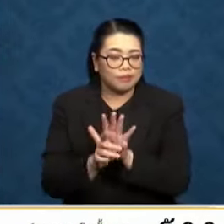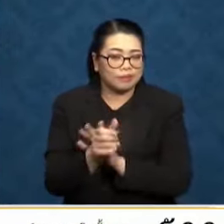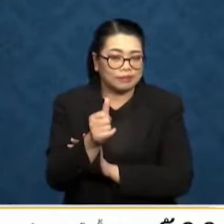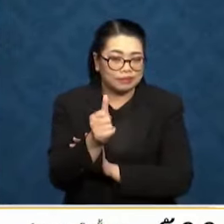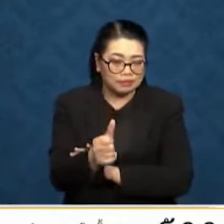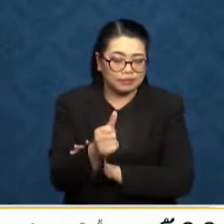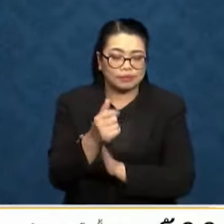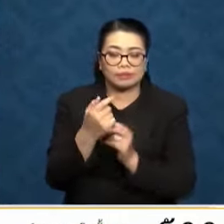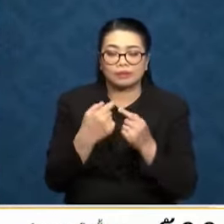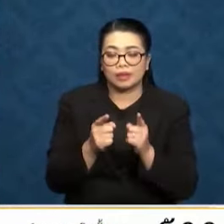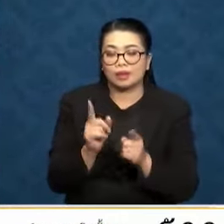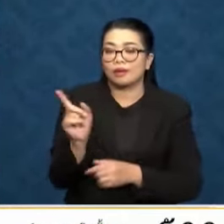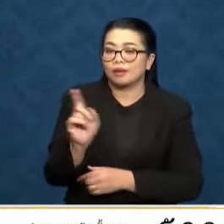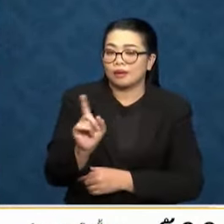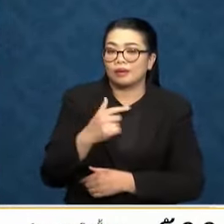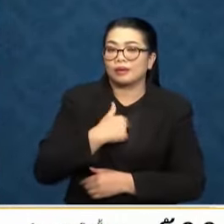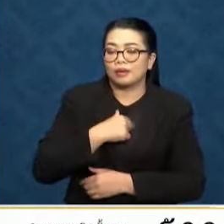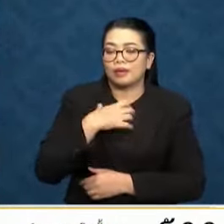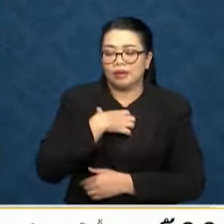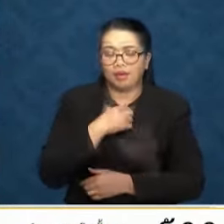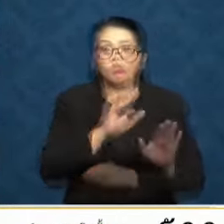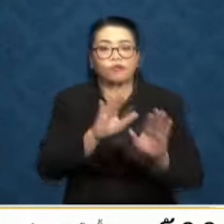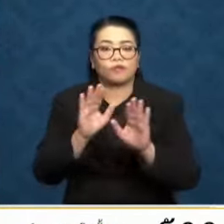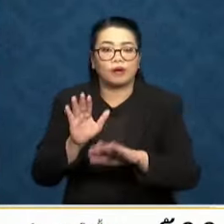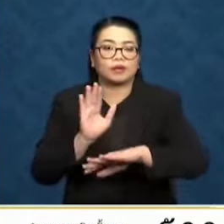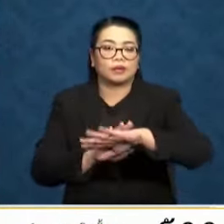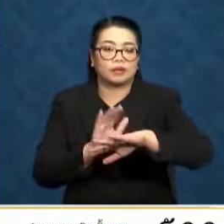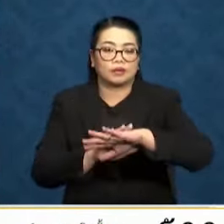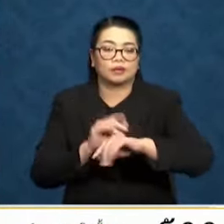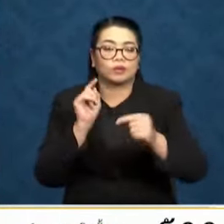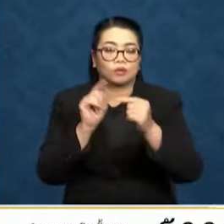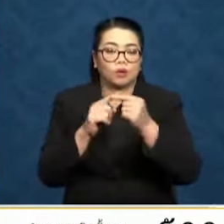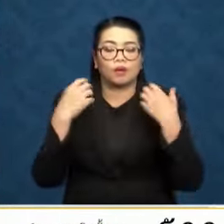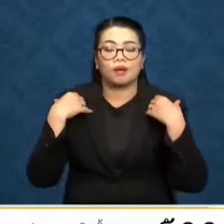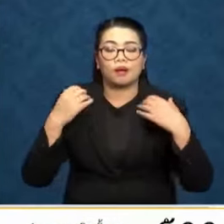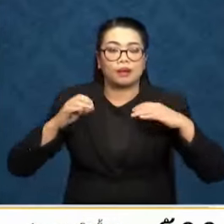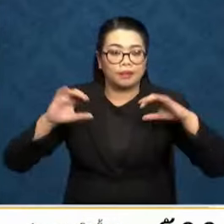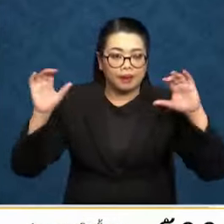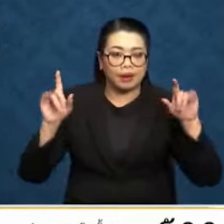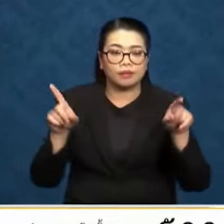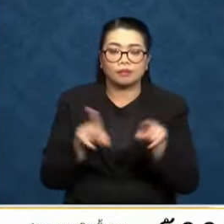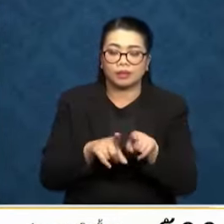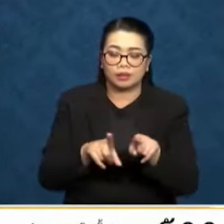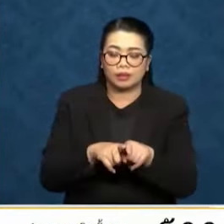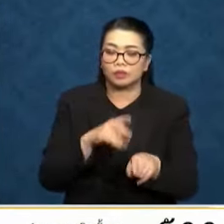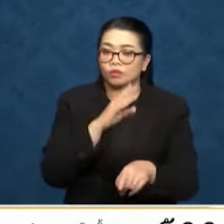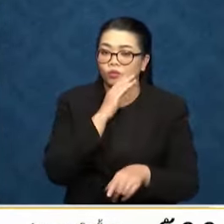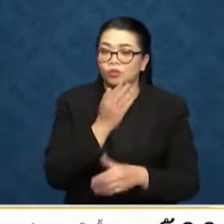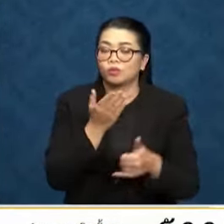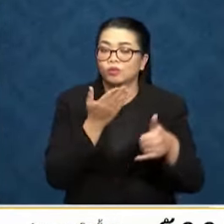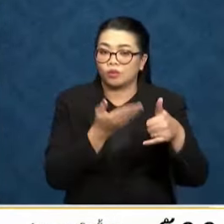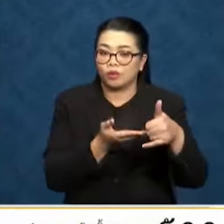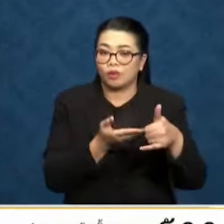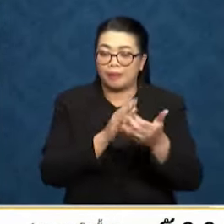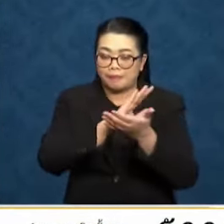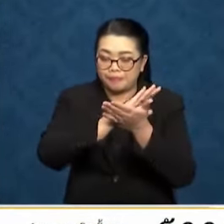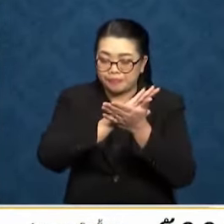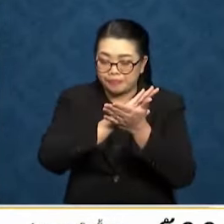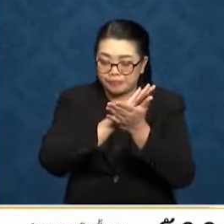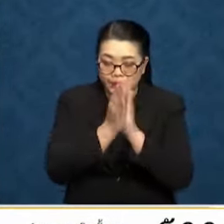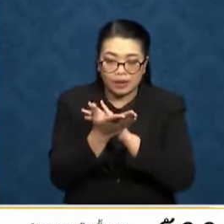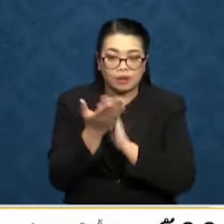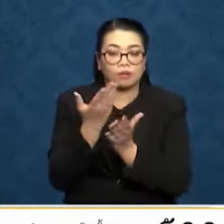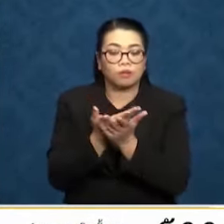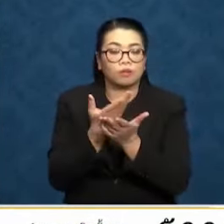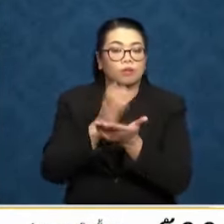ตามท่านประธานคะดิฉันก็อยากจะฝากคำไปถึงรัฐบาลเช่นกันค่ะว่าต่อให้ปฏิรูปงบ